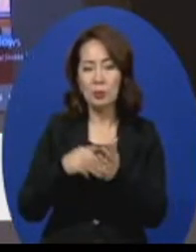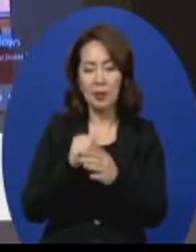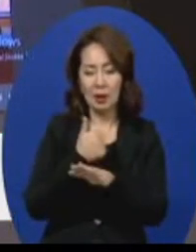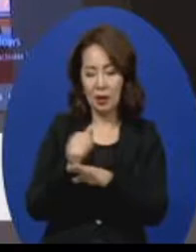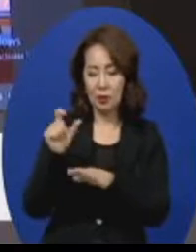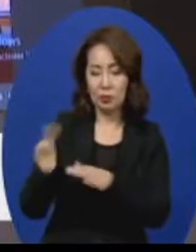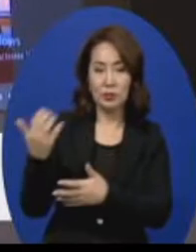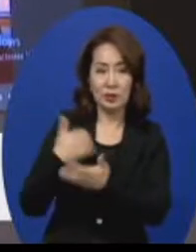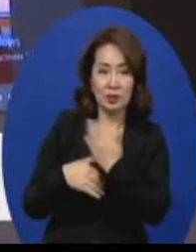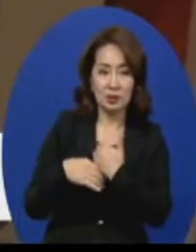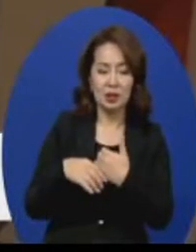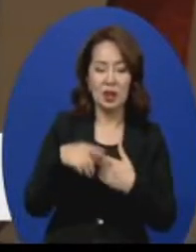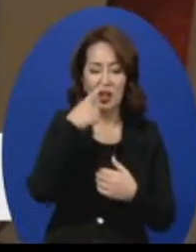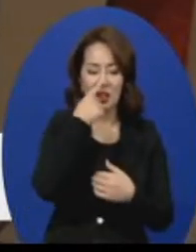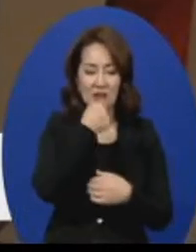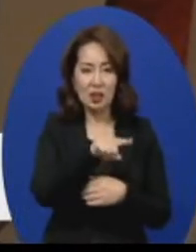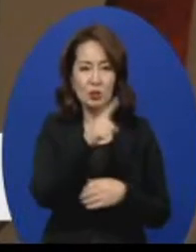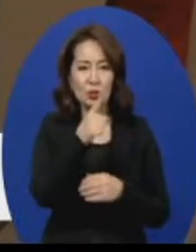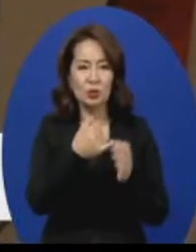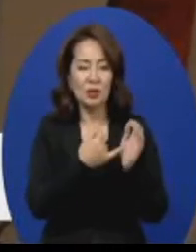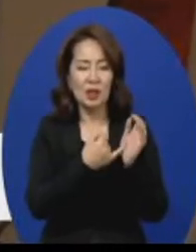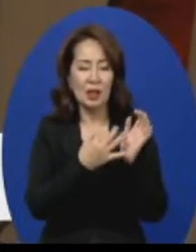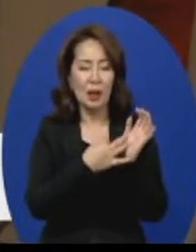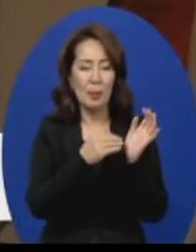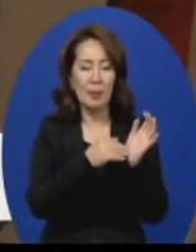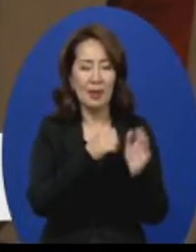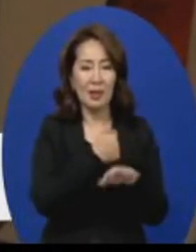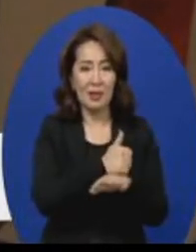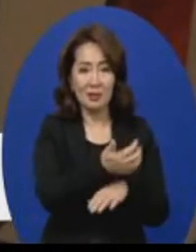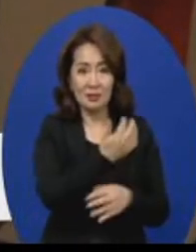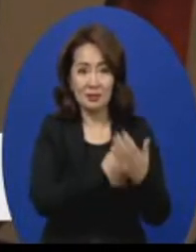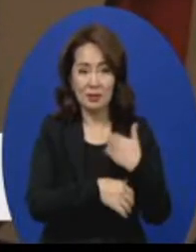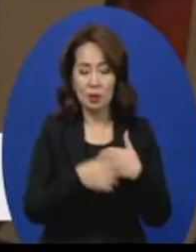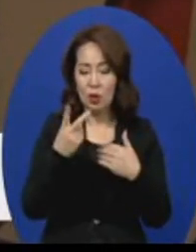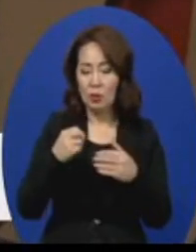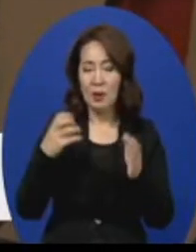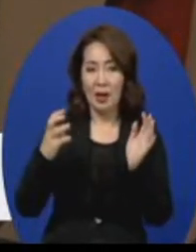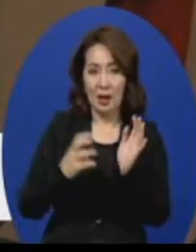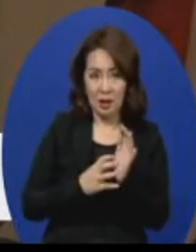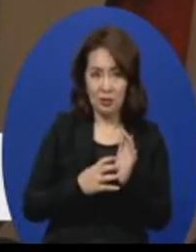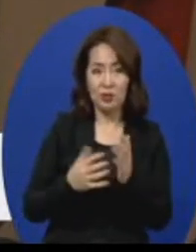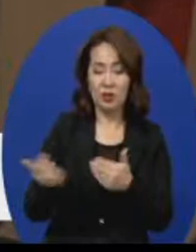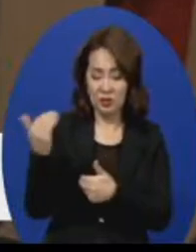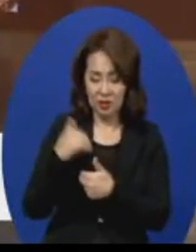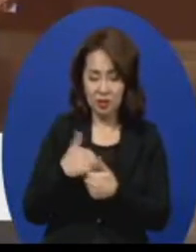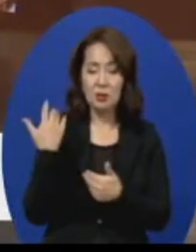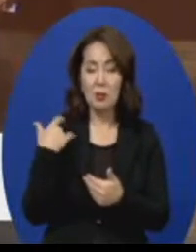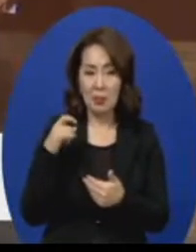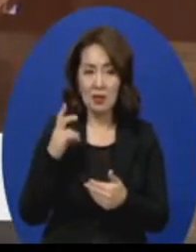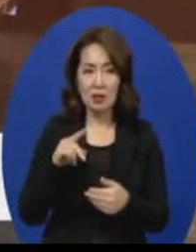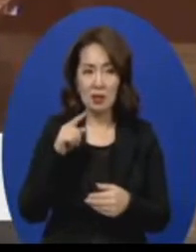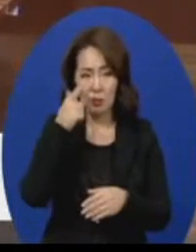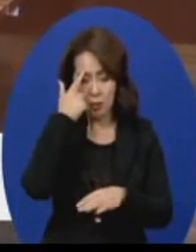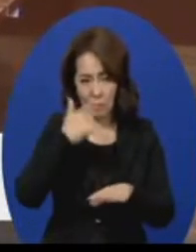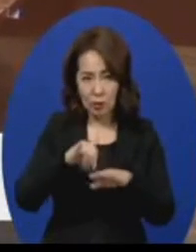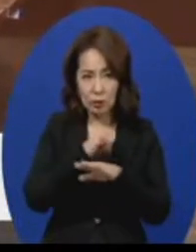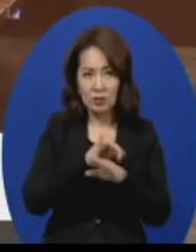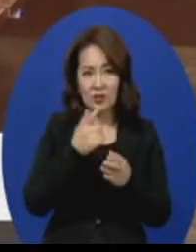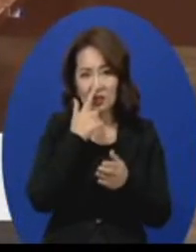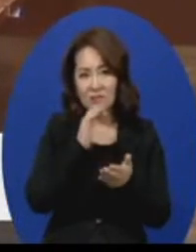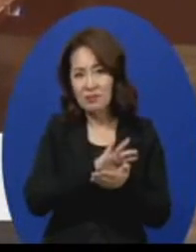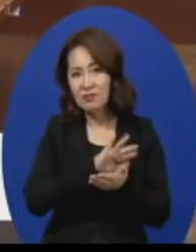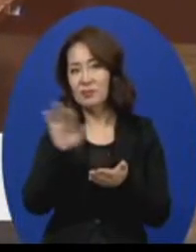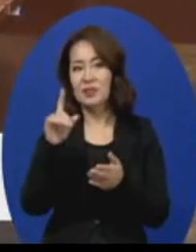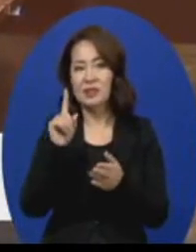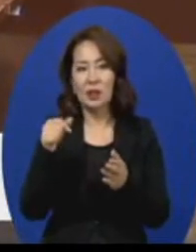жуулчин, бүгд найрамдах Хятад ард улсаас 168 мянган жуулчин 2019 онд Монгол орныг зорж иржээ. Харин Монгол улсаас Хятад